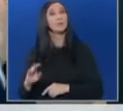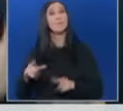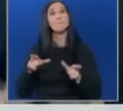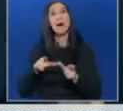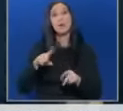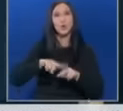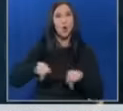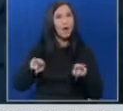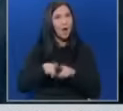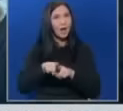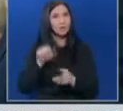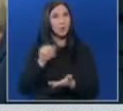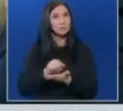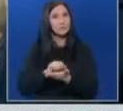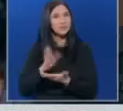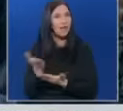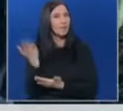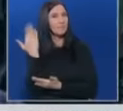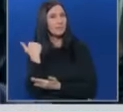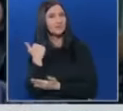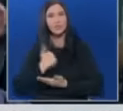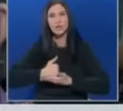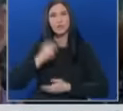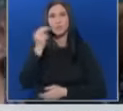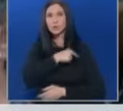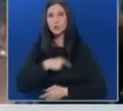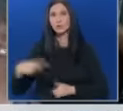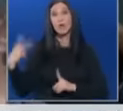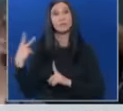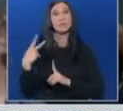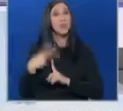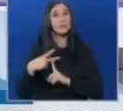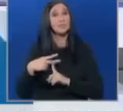Николов, както и издателят и бивш директор на БНТ Иван Границки.